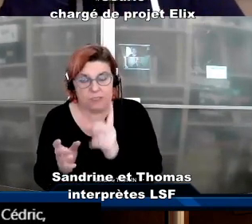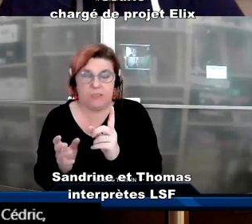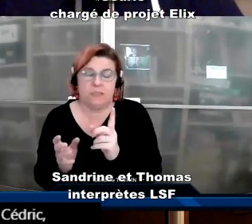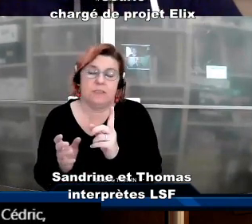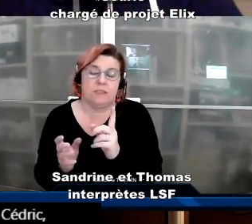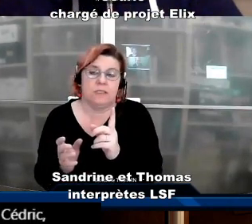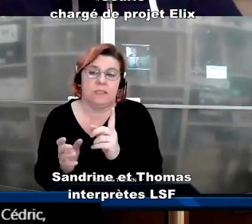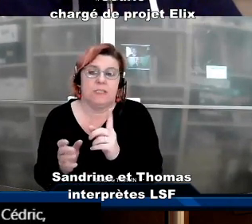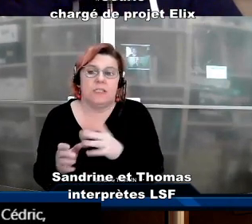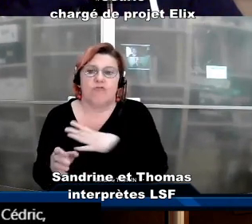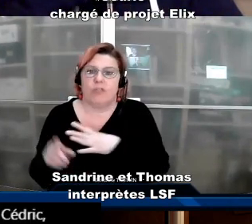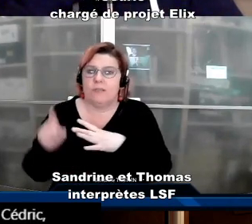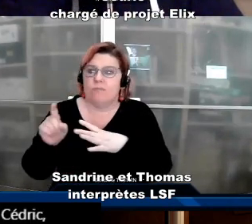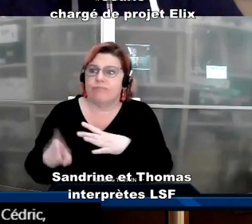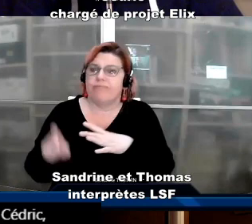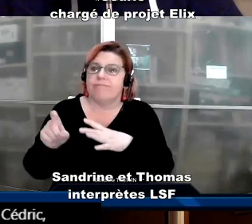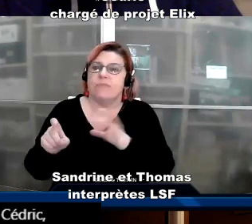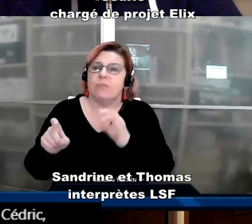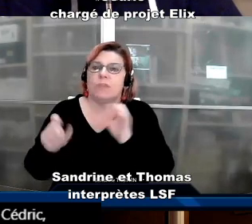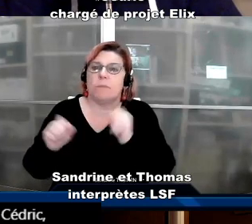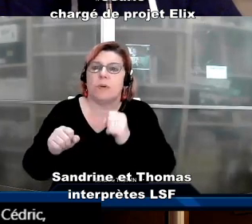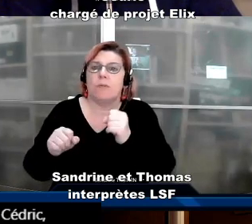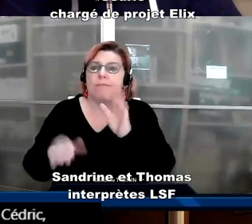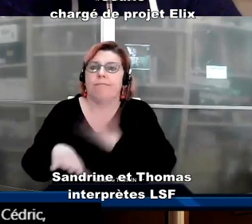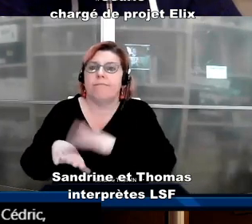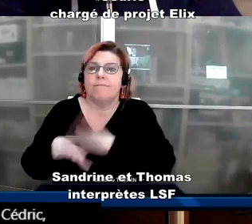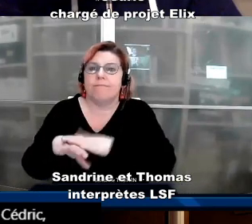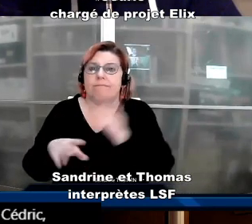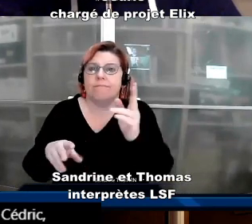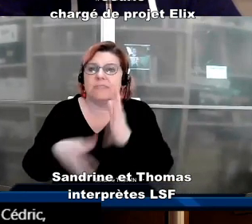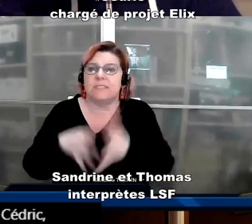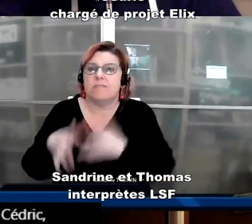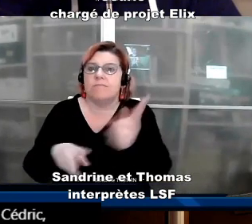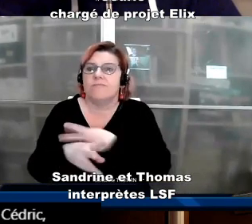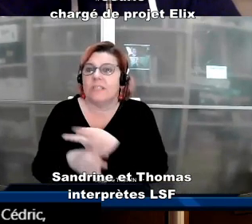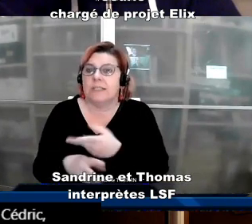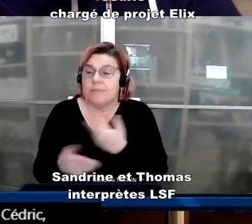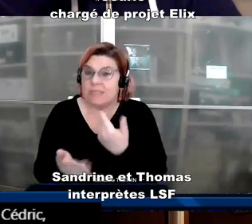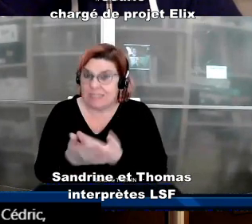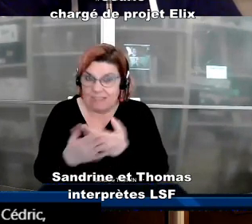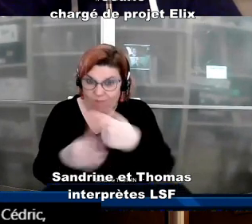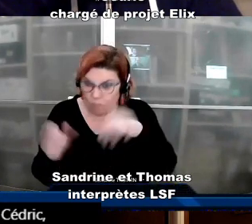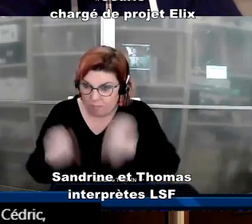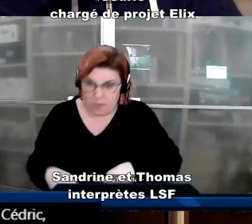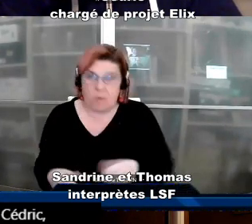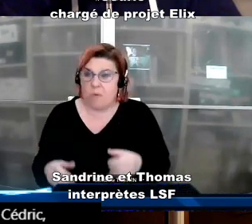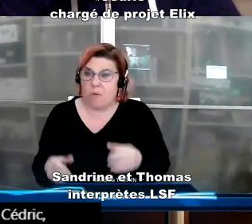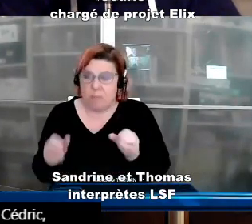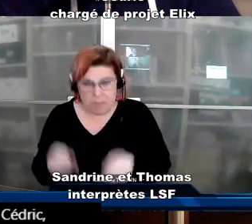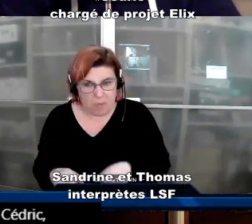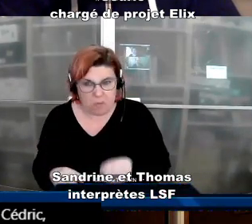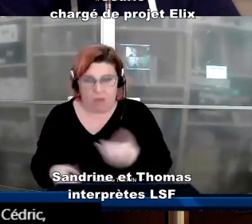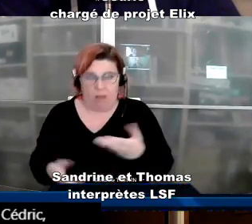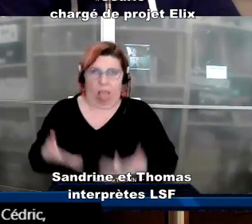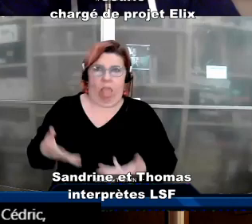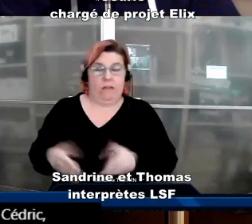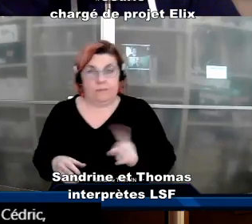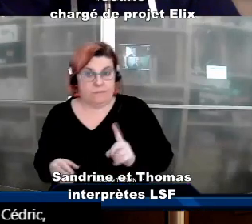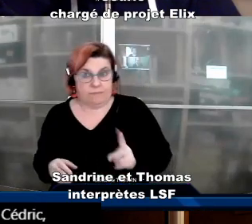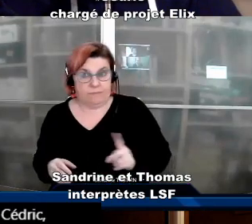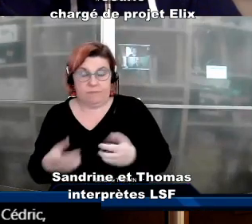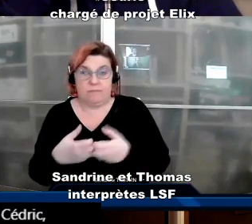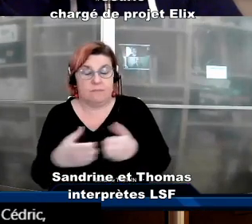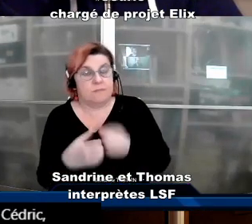qu'il y a un bouton mauvais signe. Il faut vraiment pas hésiter en fait à l'utiliser, c'est-à-dire que dès lors où vous